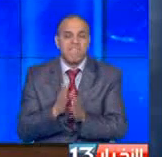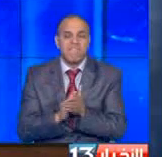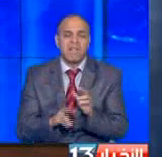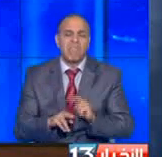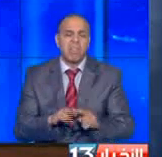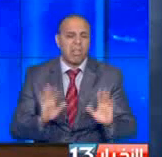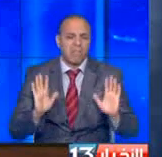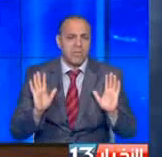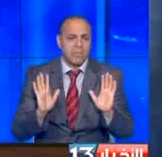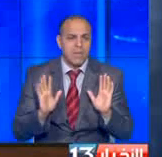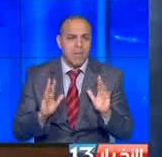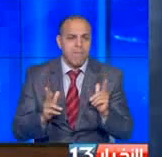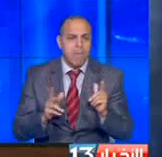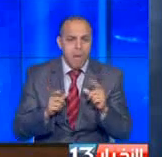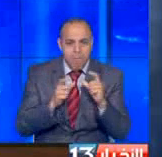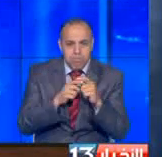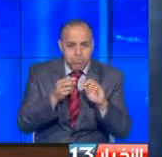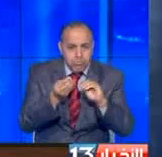لبنان